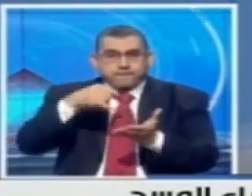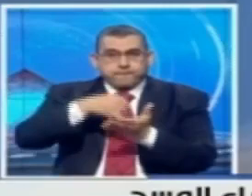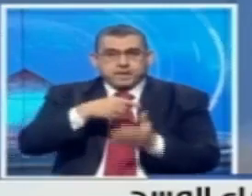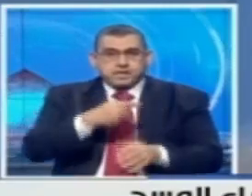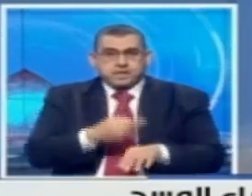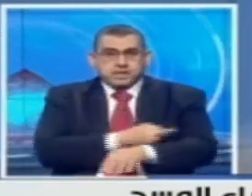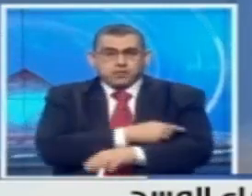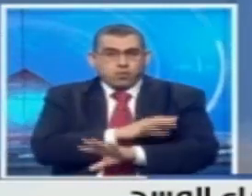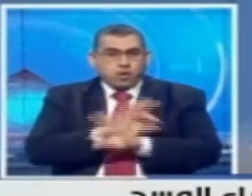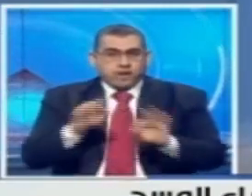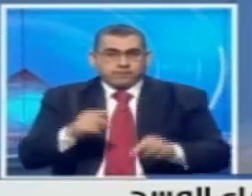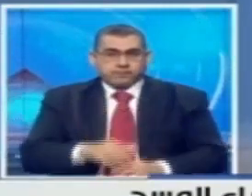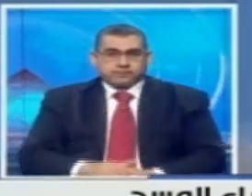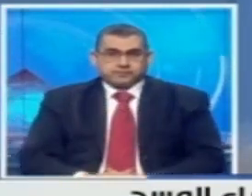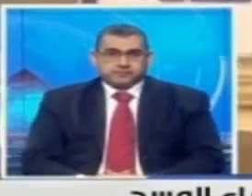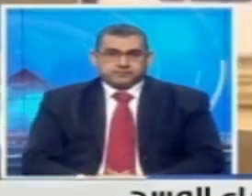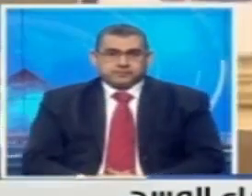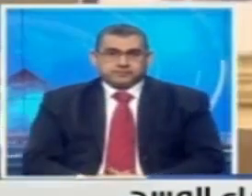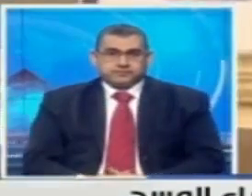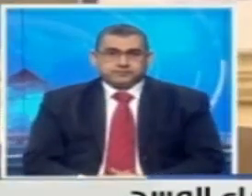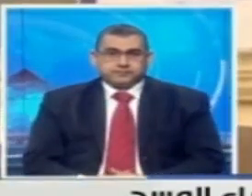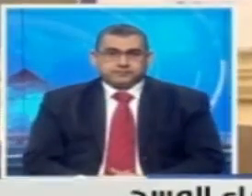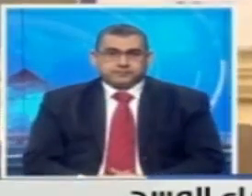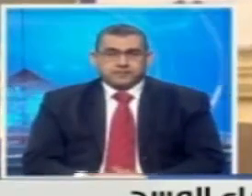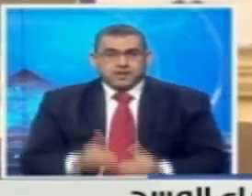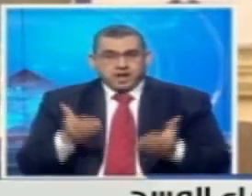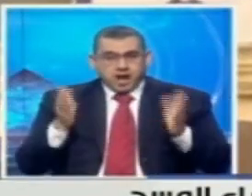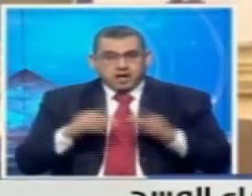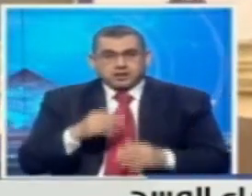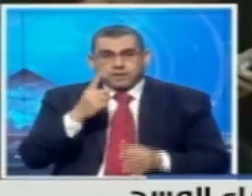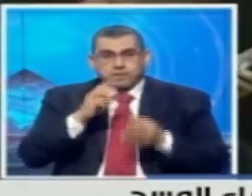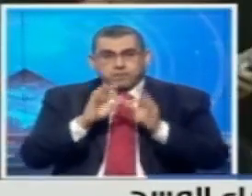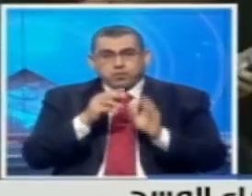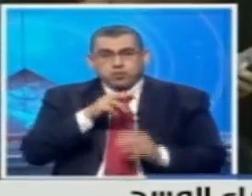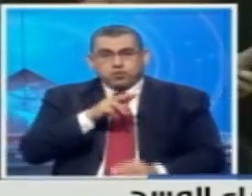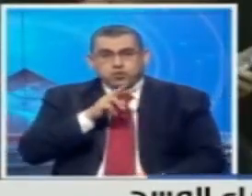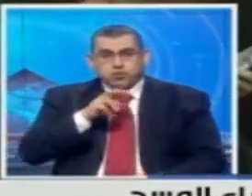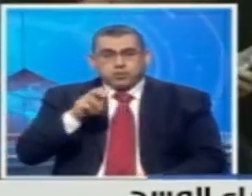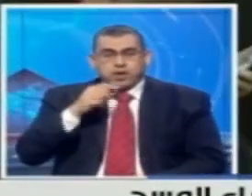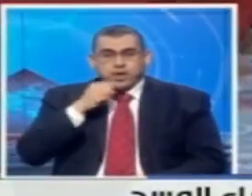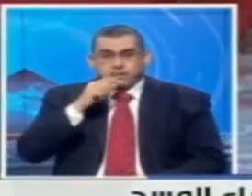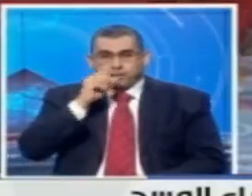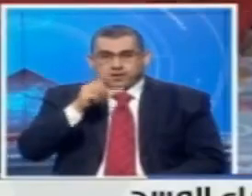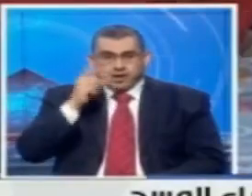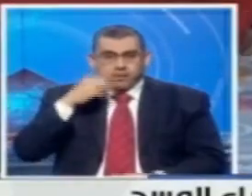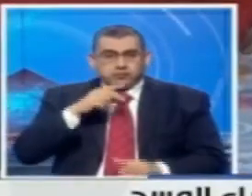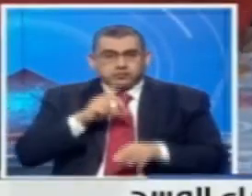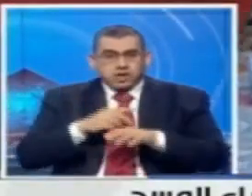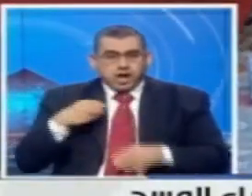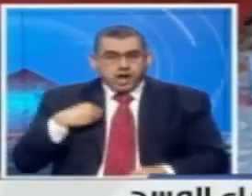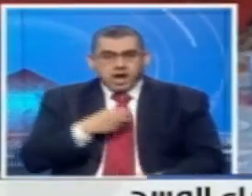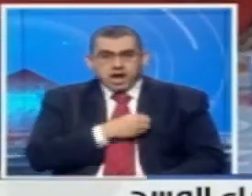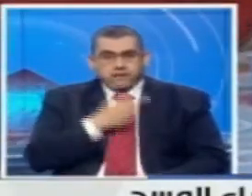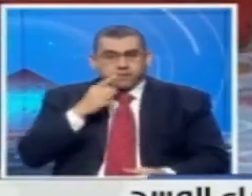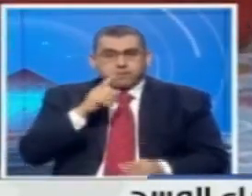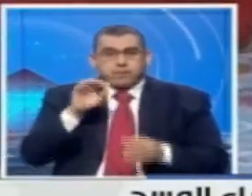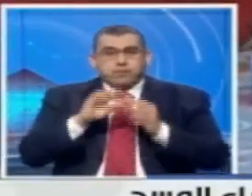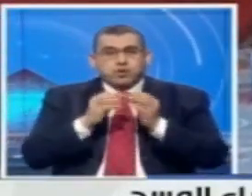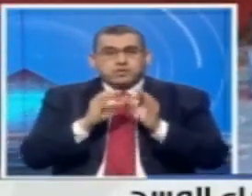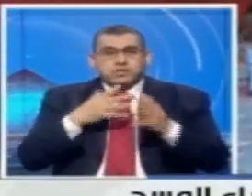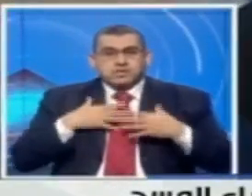الطبيه اكثر من مليون وثمانينات مليون صحه